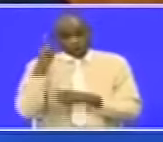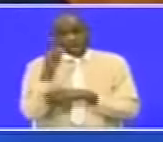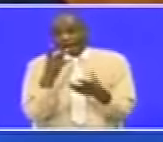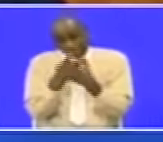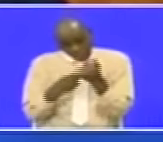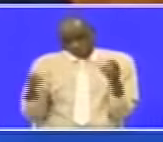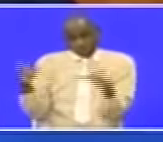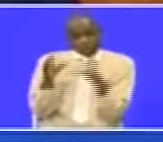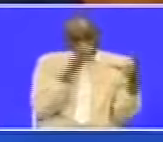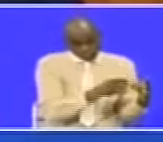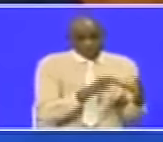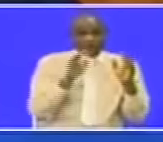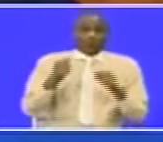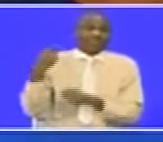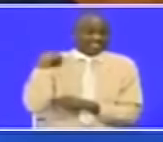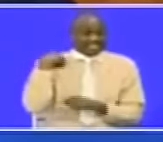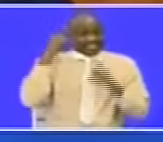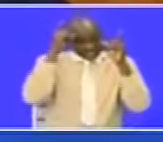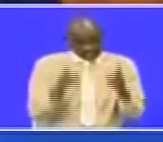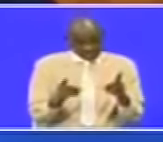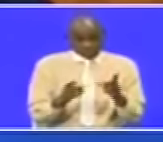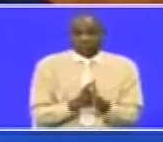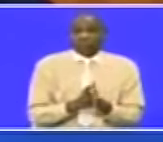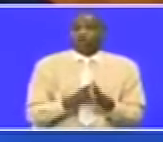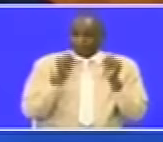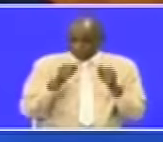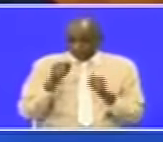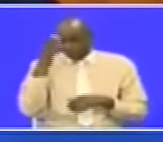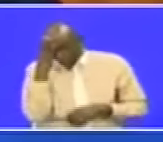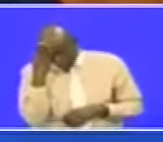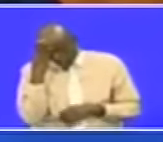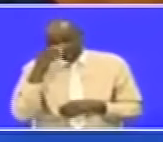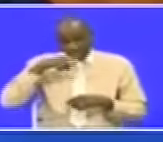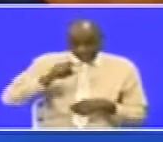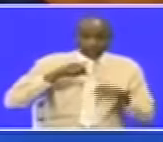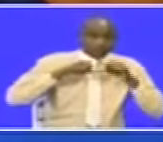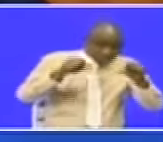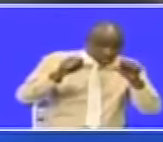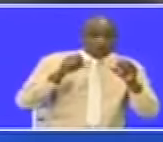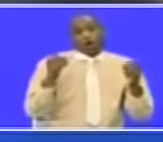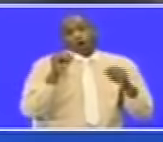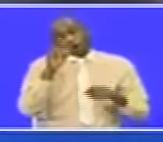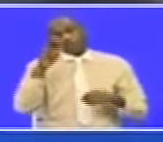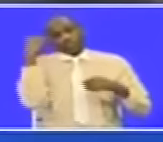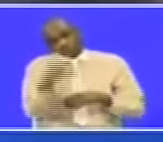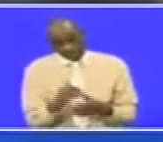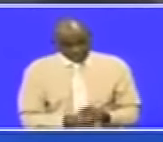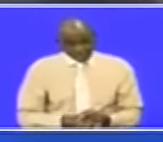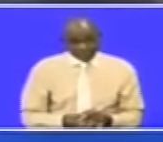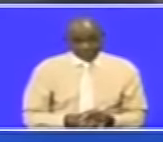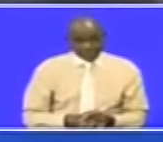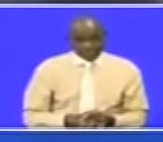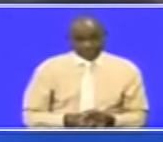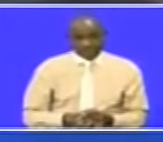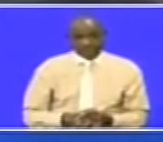mbili kupitia uamuzi wa jana wa mahakama ya juu ili kubaini wapo jopo hilo litaendeleza vikao. The application for